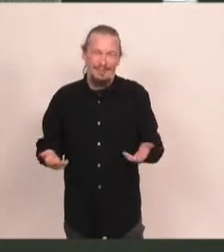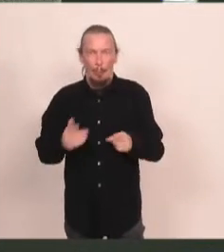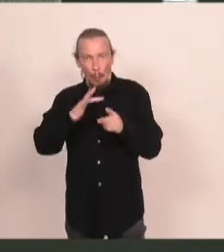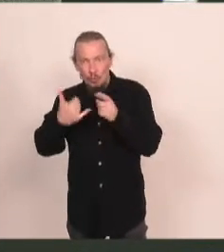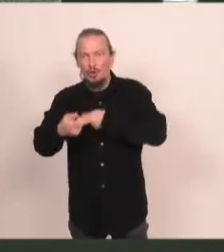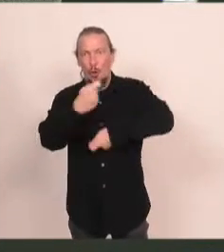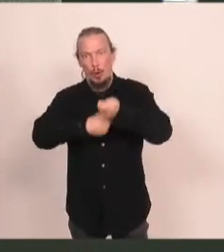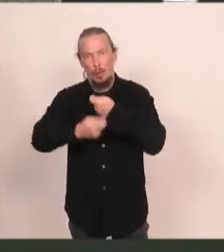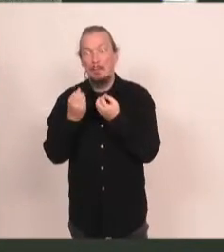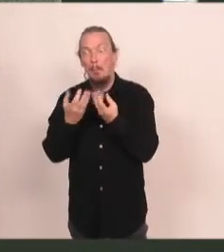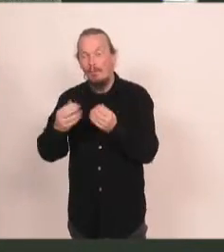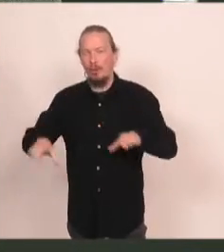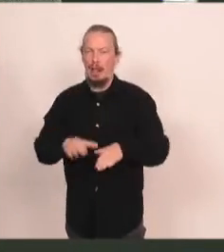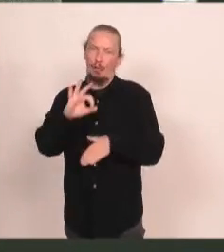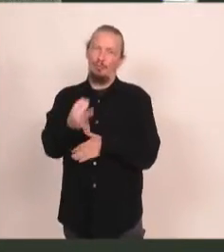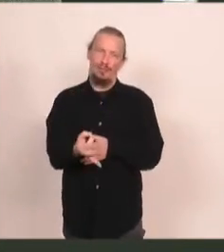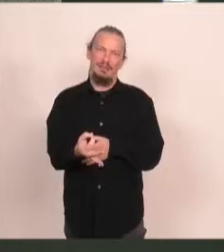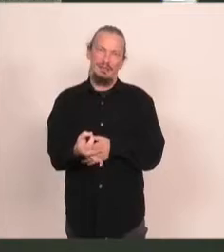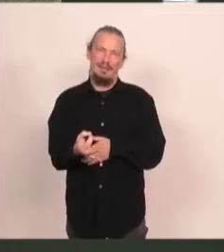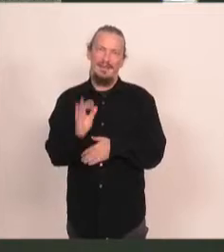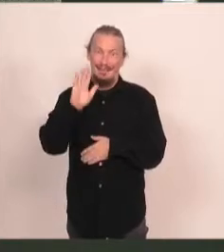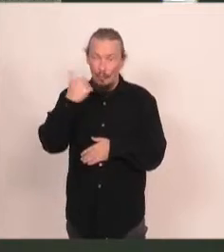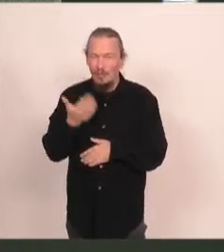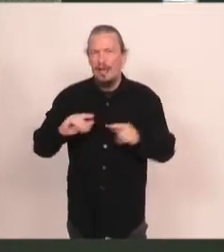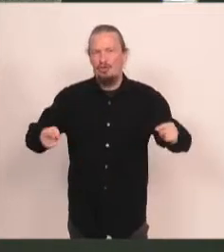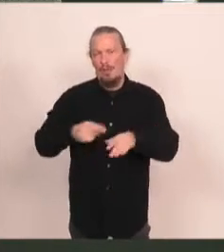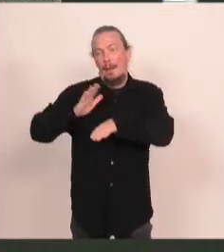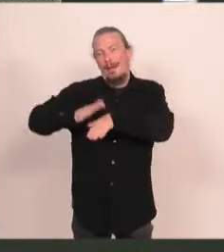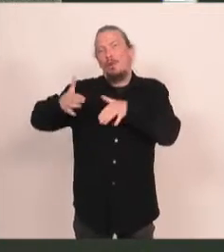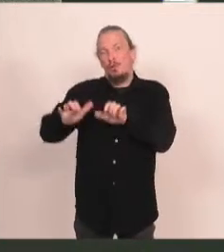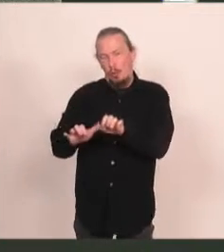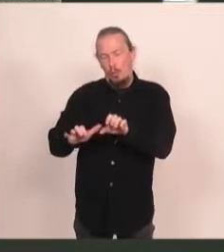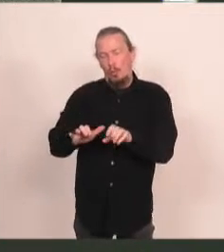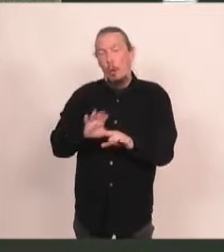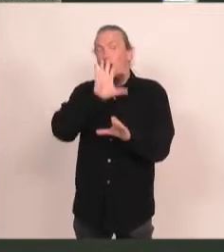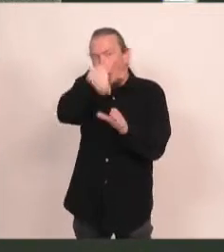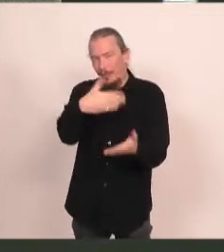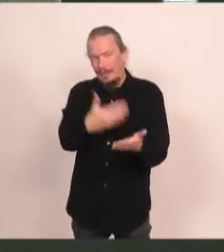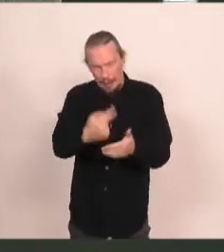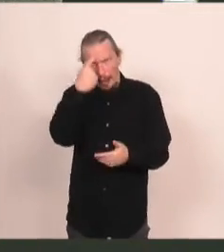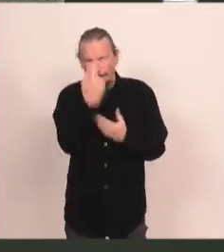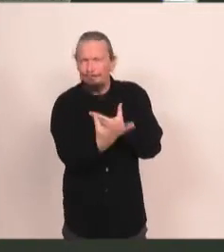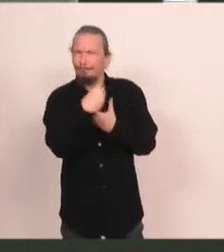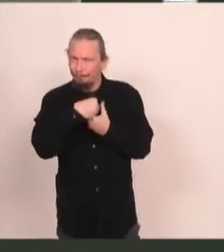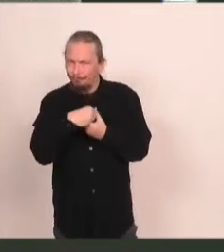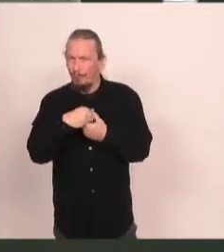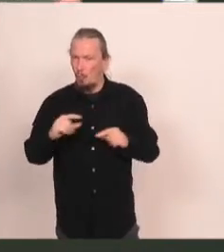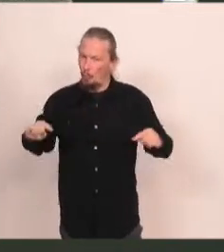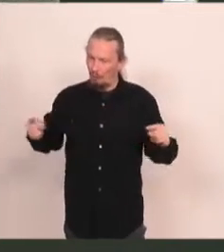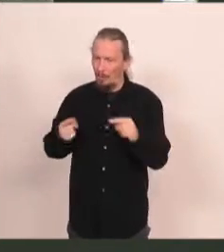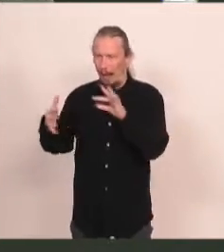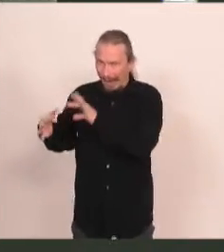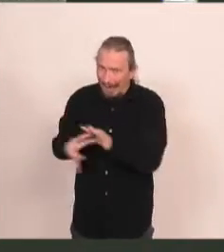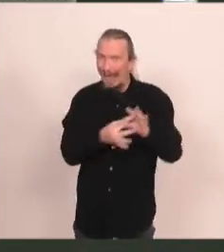socio-économiques à la délinquance. Il importe que le schéma de prévention présenté ce soir prenne en compte ces facteurs de risque et que ce schéma s'articule avec